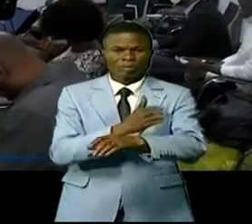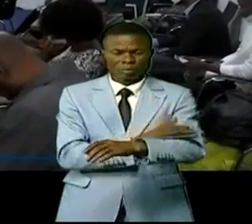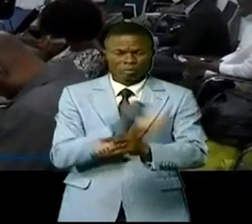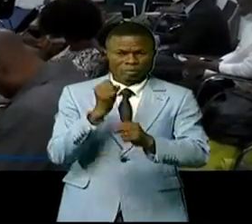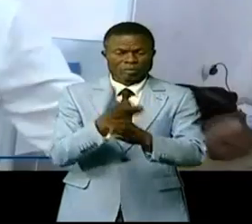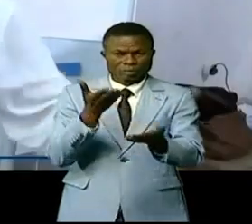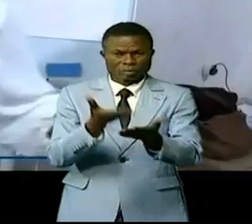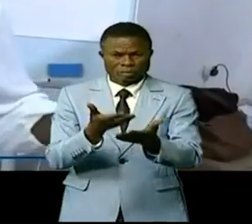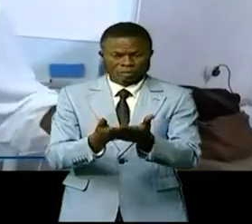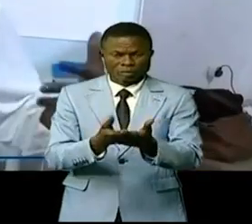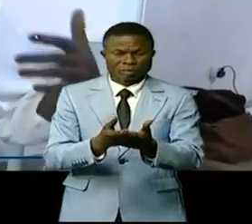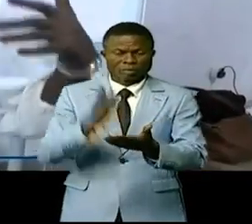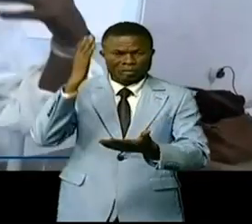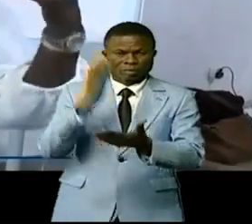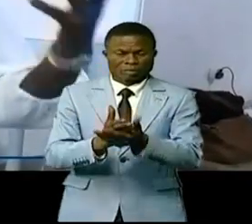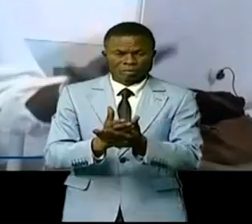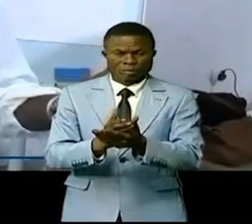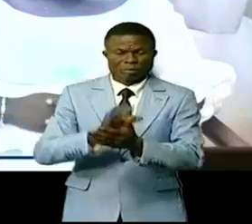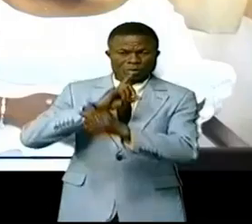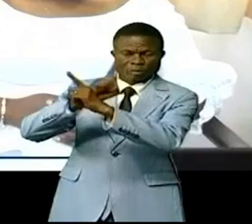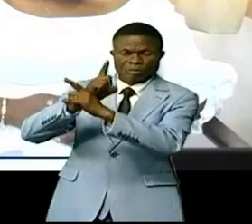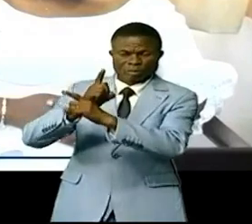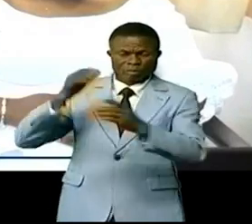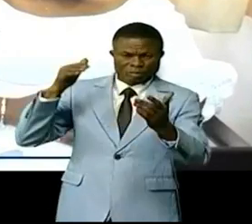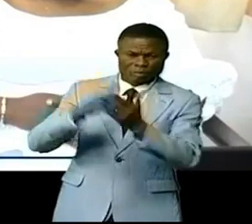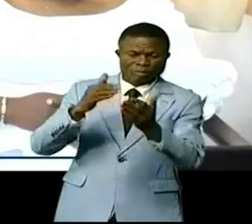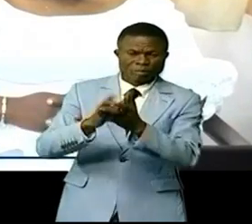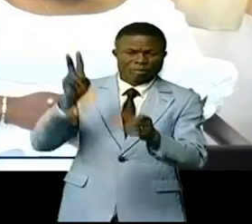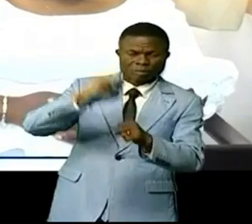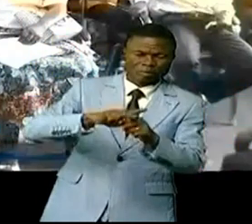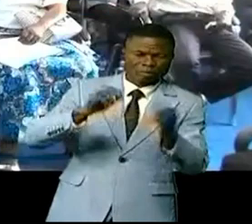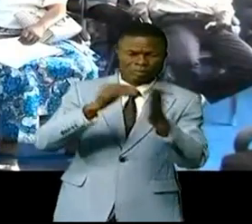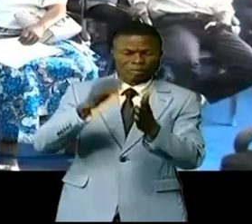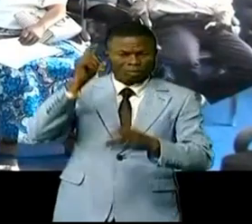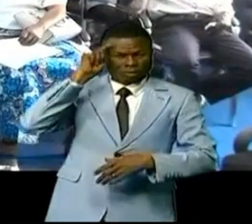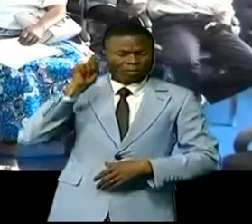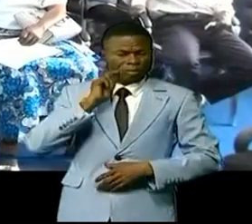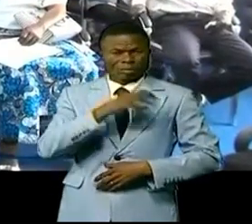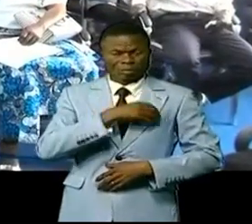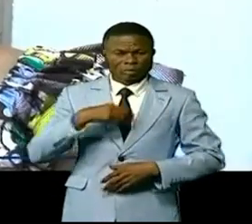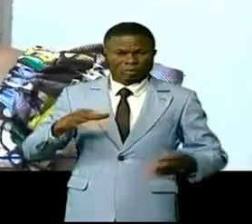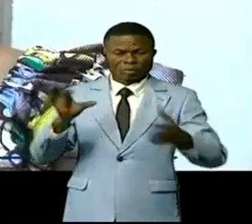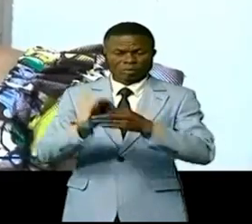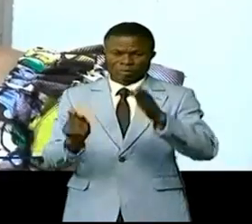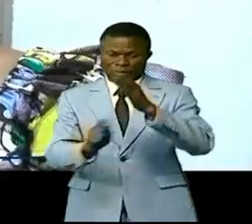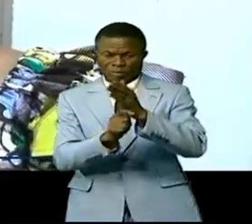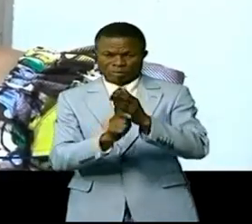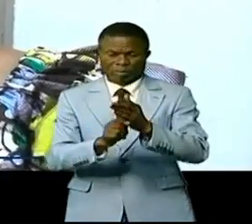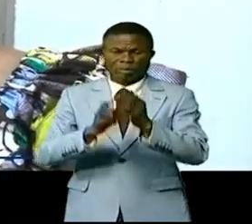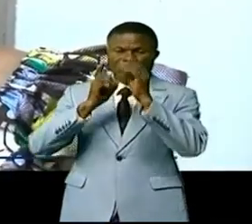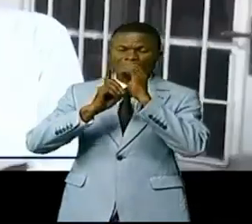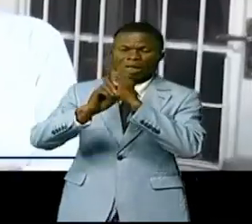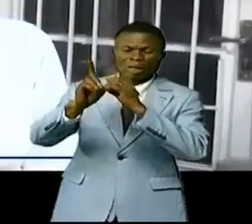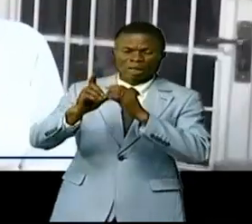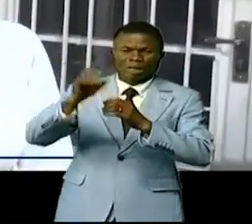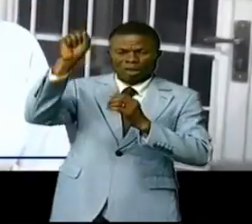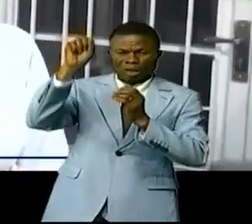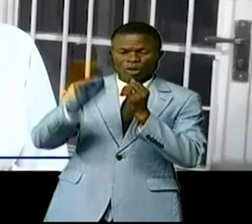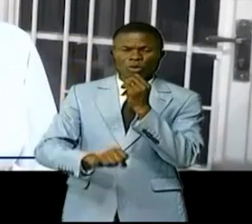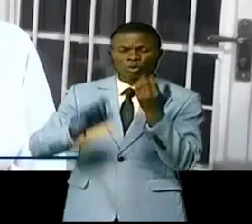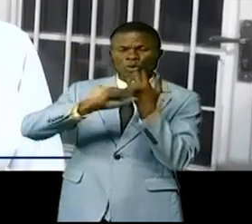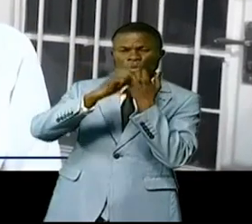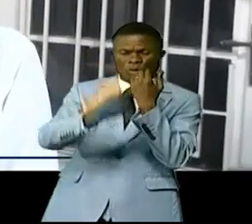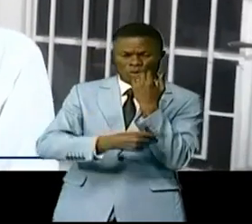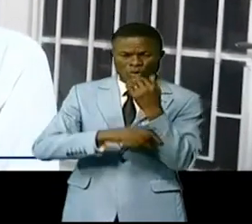franchi dans la lutte contre la prévention et la répression des violences basées sur le genre. L'Alliance stratégique des plaidoyers sur Kivu vient d'entamer